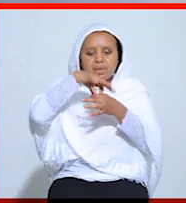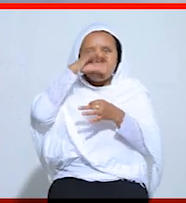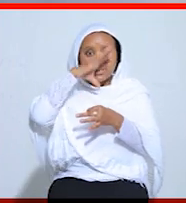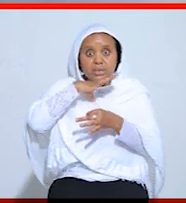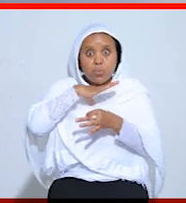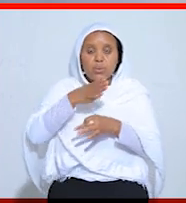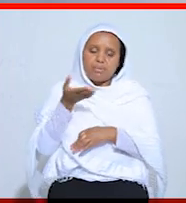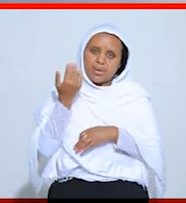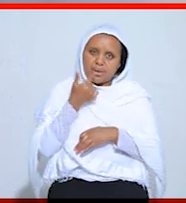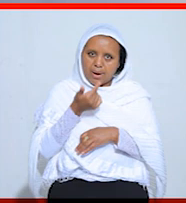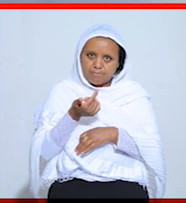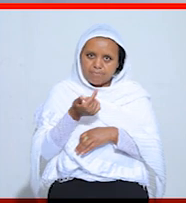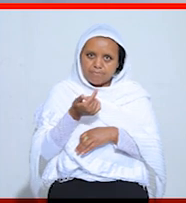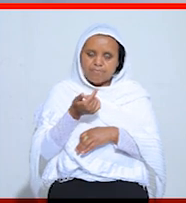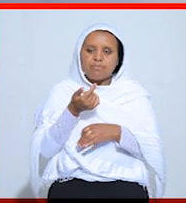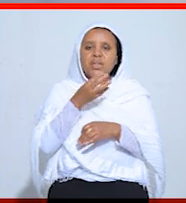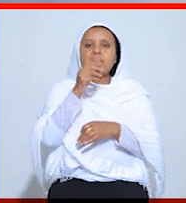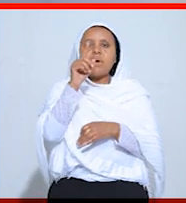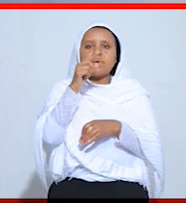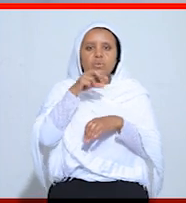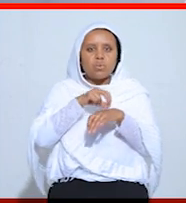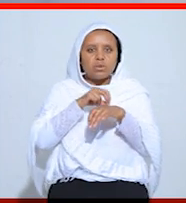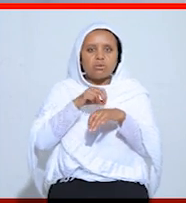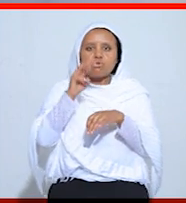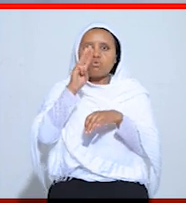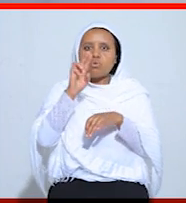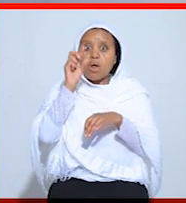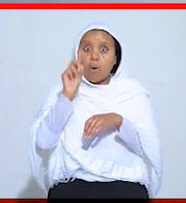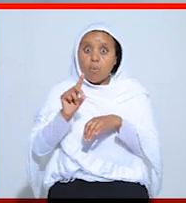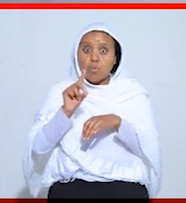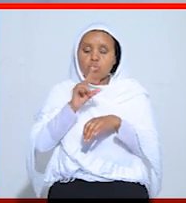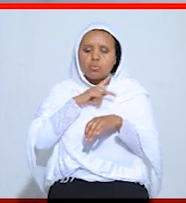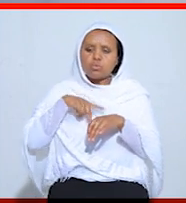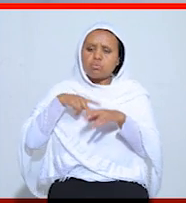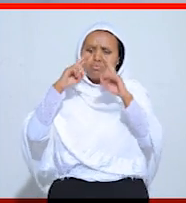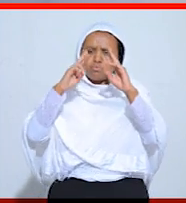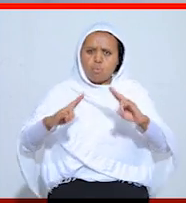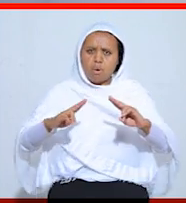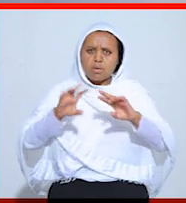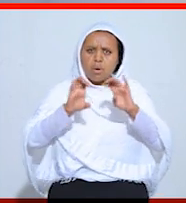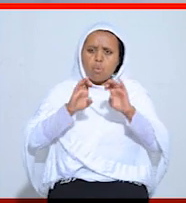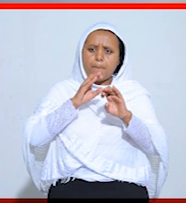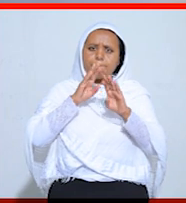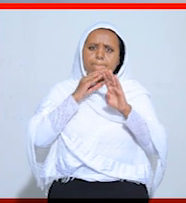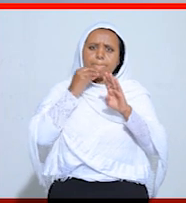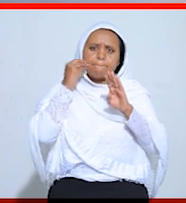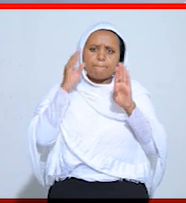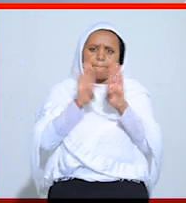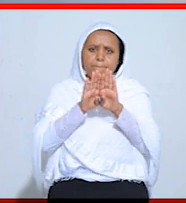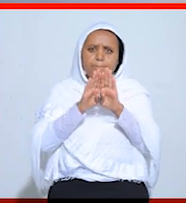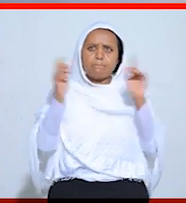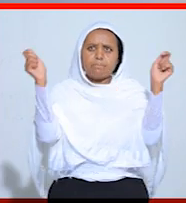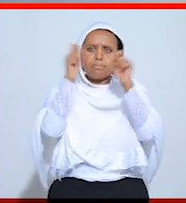ያሳደረበት ሰው ነበረ ይላል። እና በአንድ ወቅት የሶርያው ንጉሥ ድንኳን ጥሎ በር ዘክቶ መጋረጃ